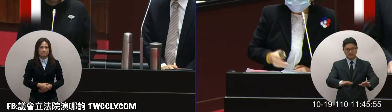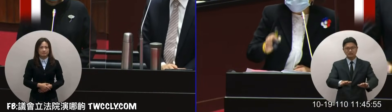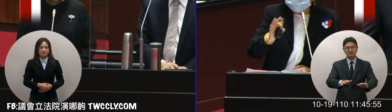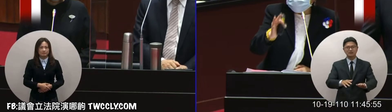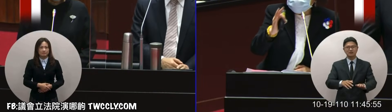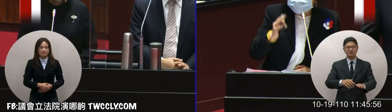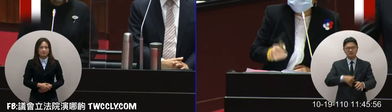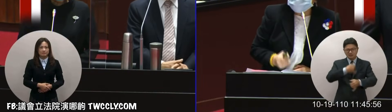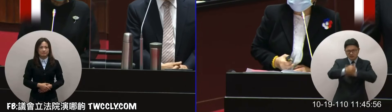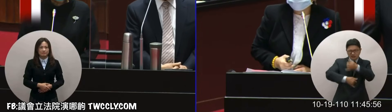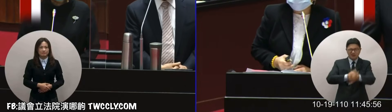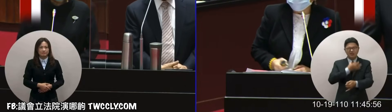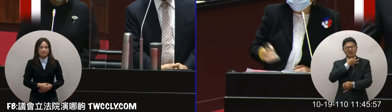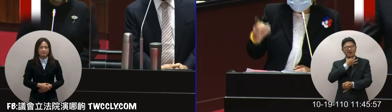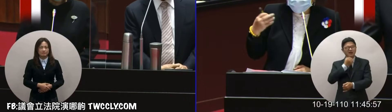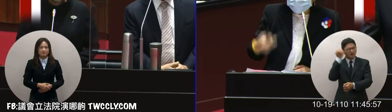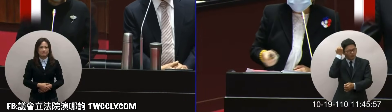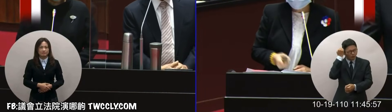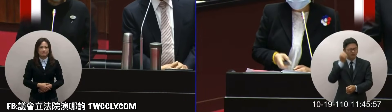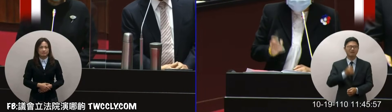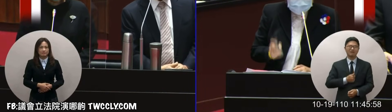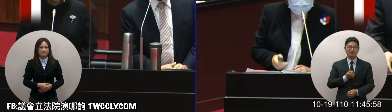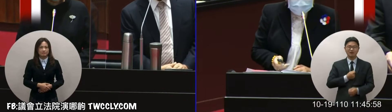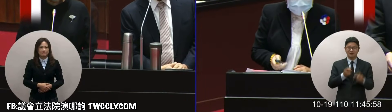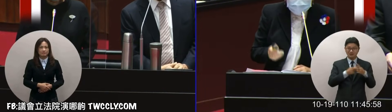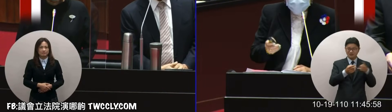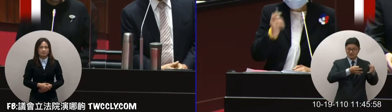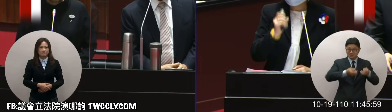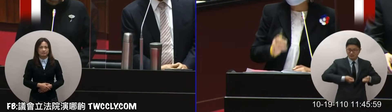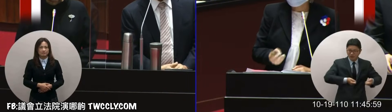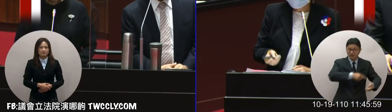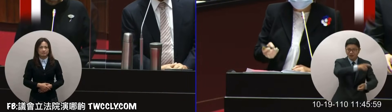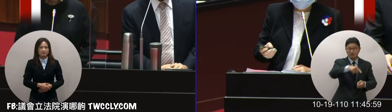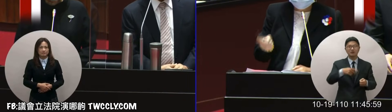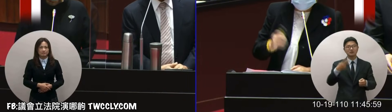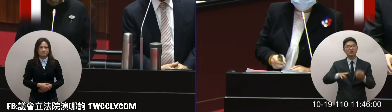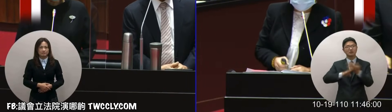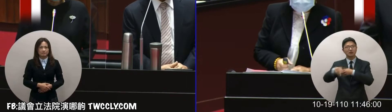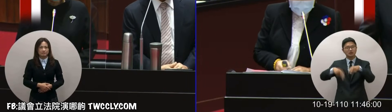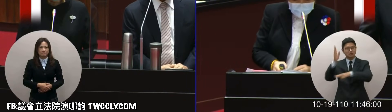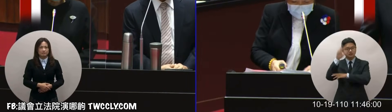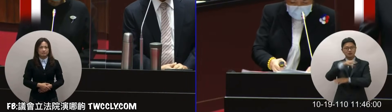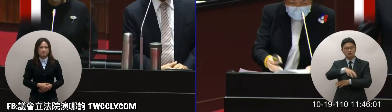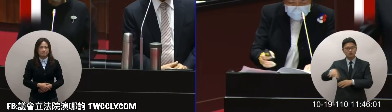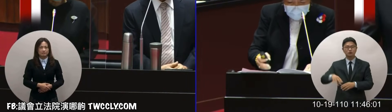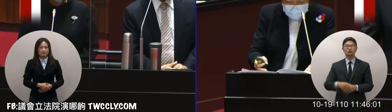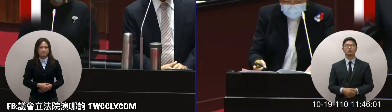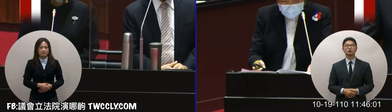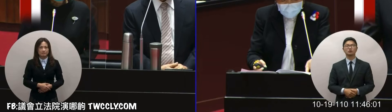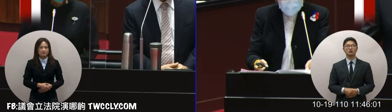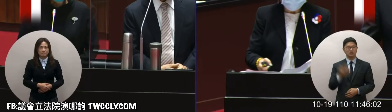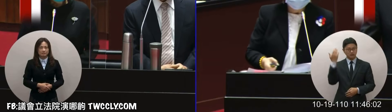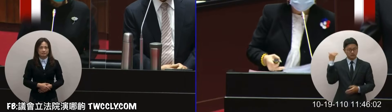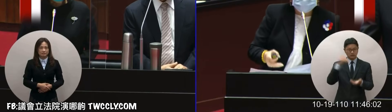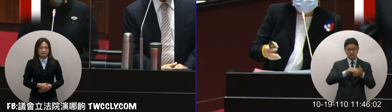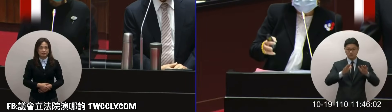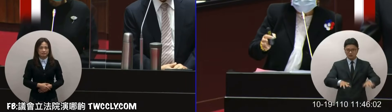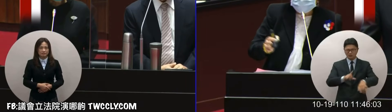拍鬼是小摊商而已哦，我们很多行政机关从过去到现在啊，常年以来